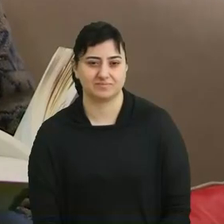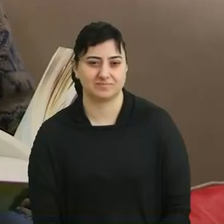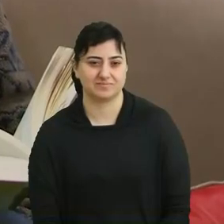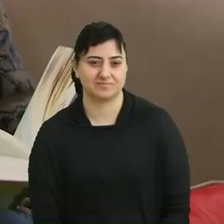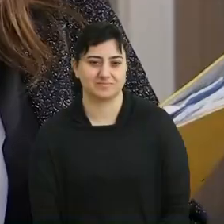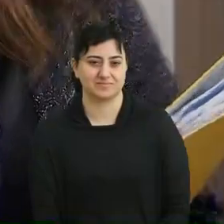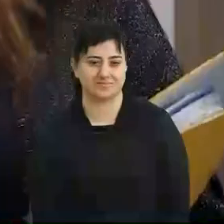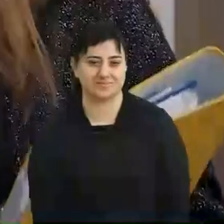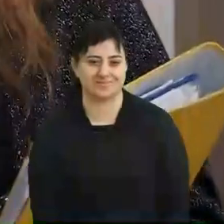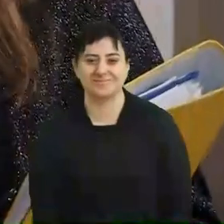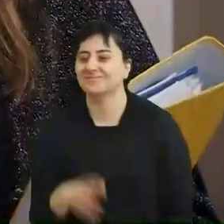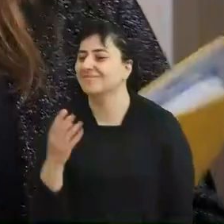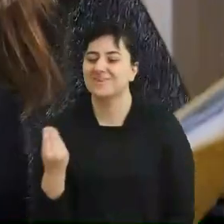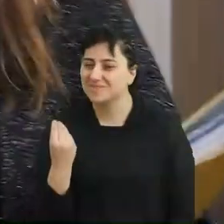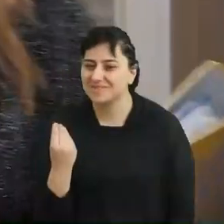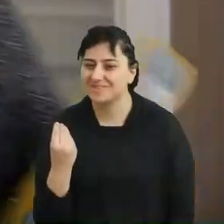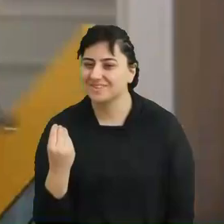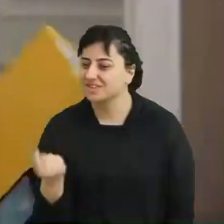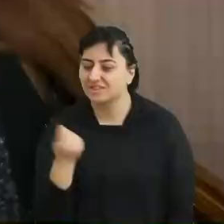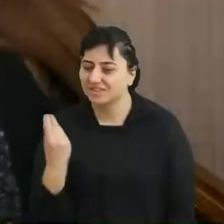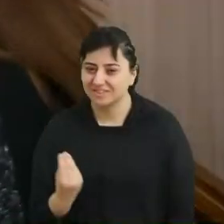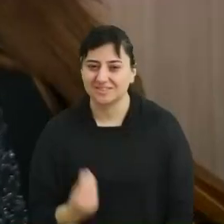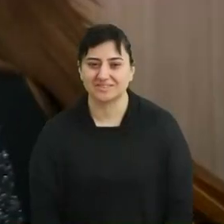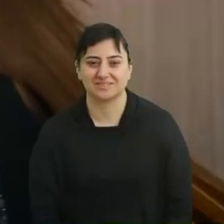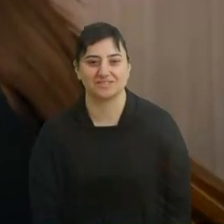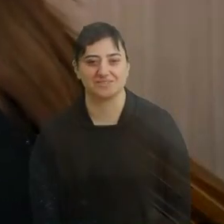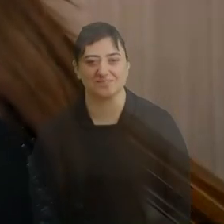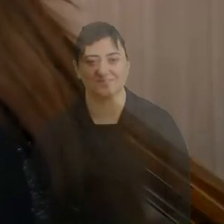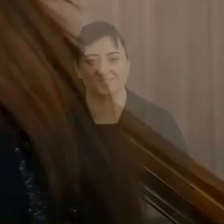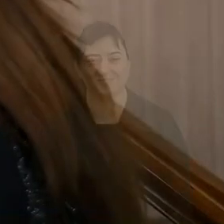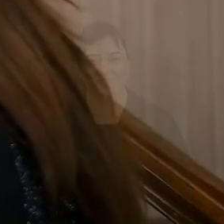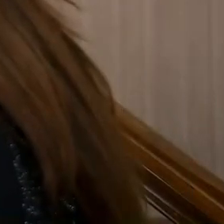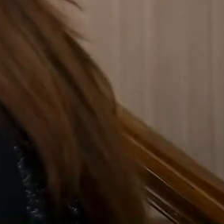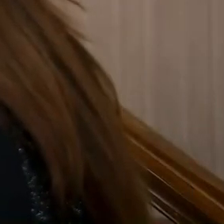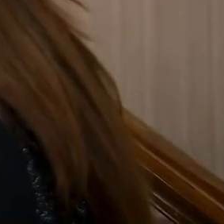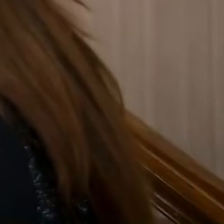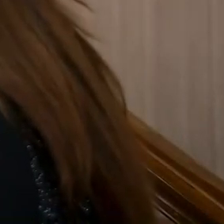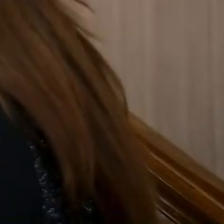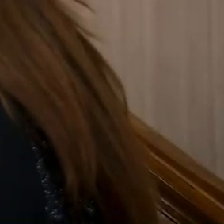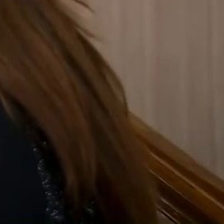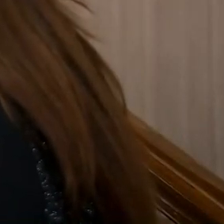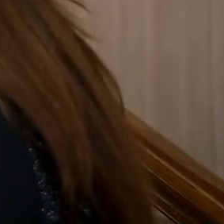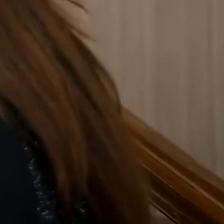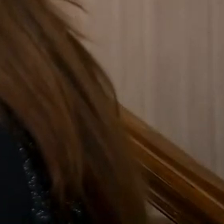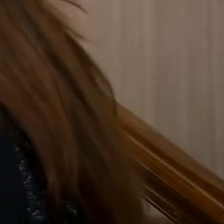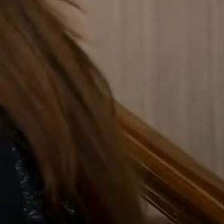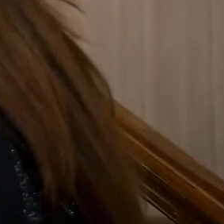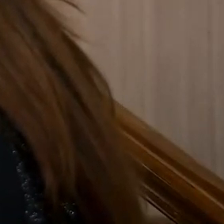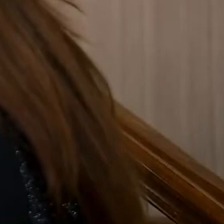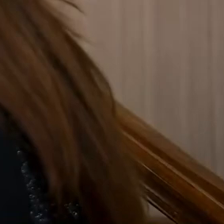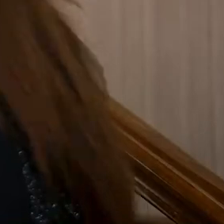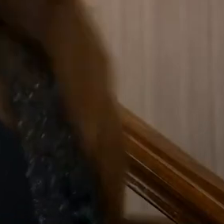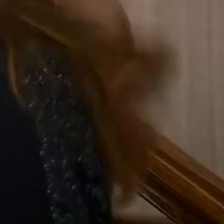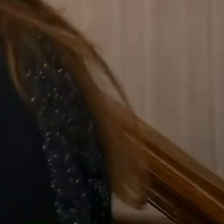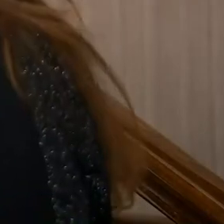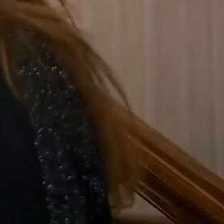karıştı. Nasıl bakalım Sarp'cığım, işler nasıl? Elini omzuna attı. Sarp afallamış. İyi. Acaba ben